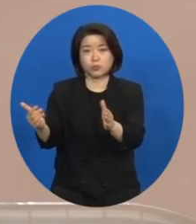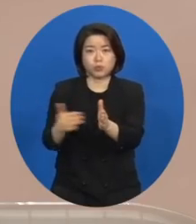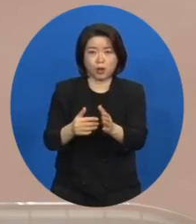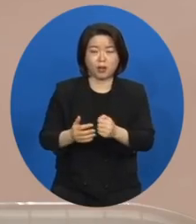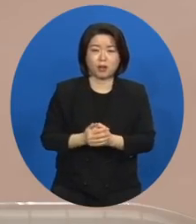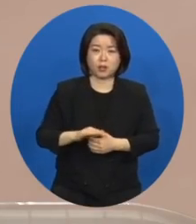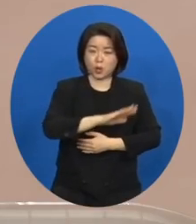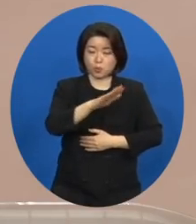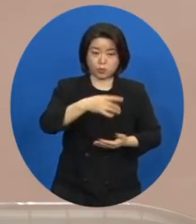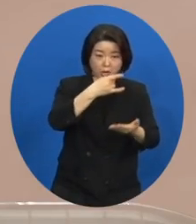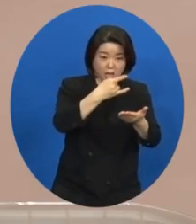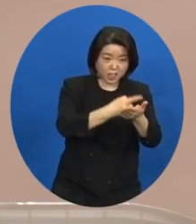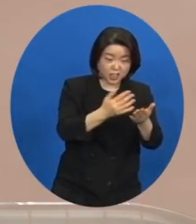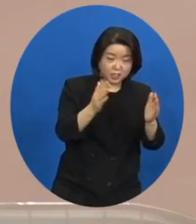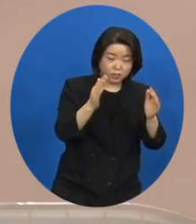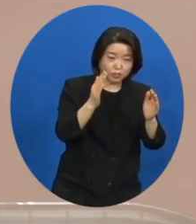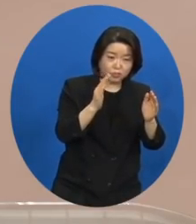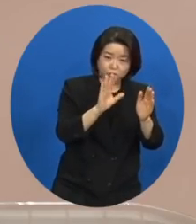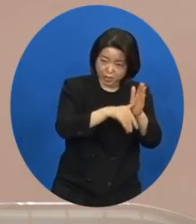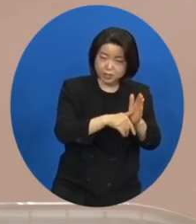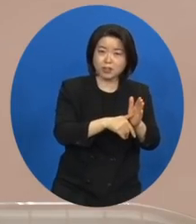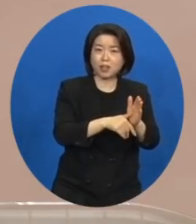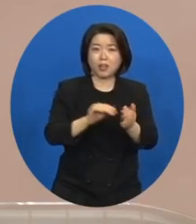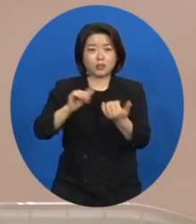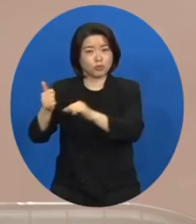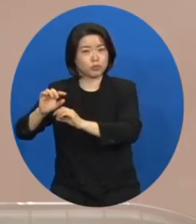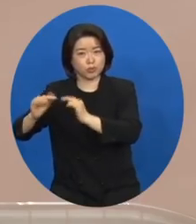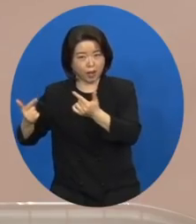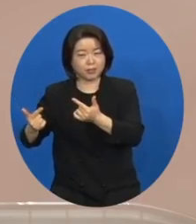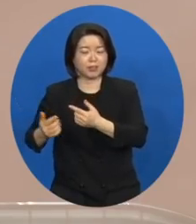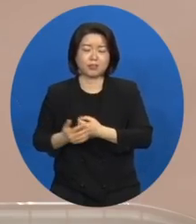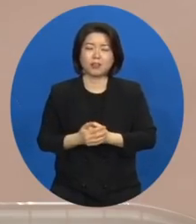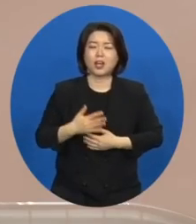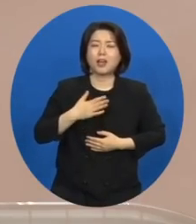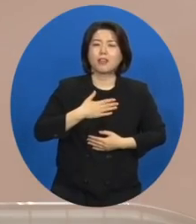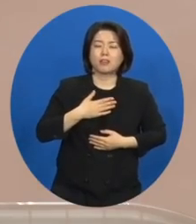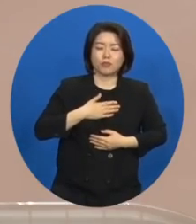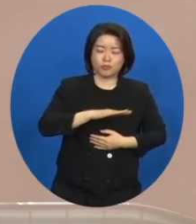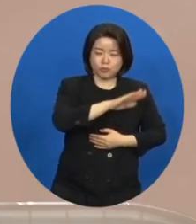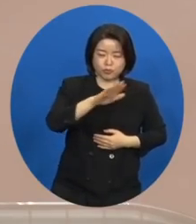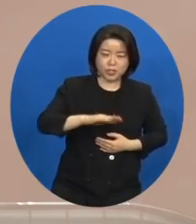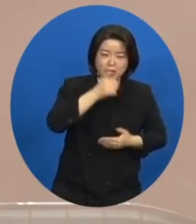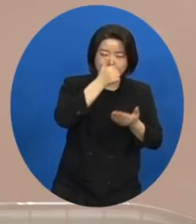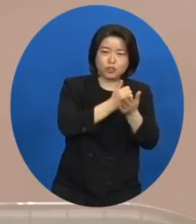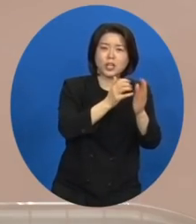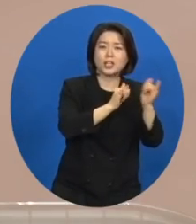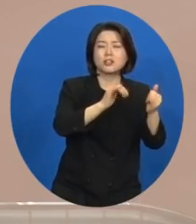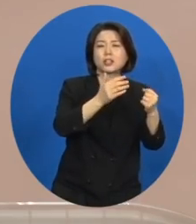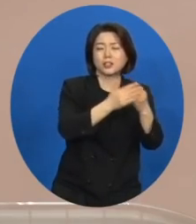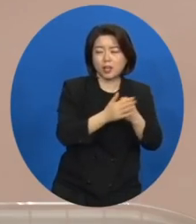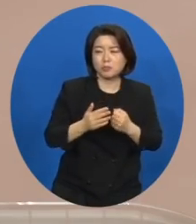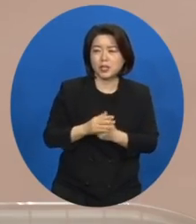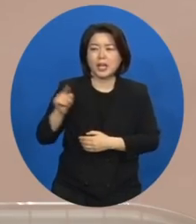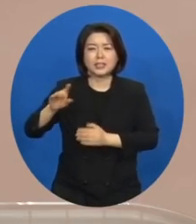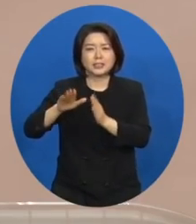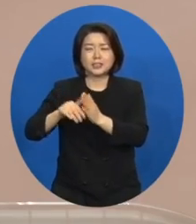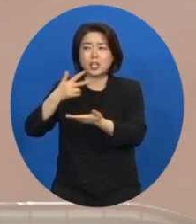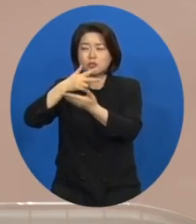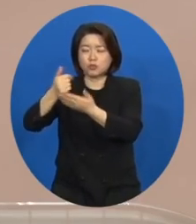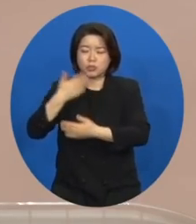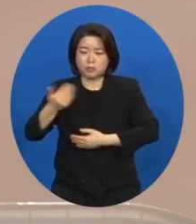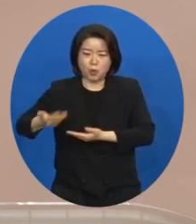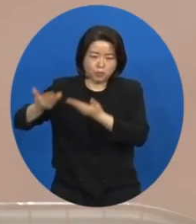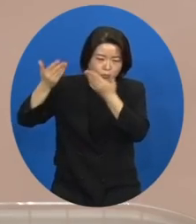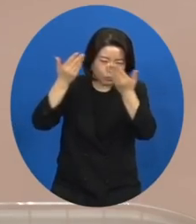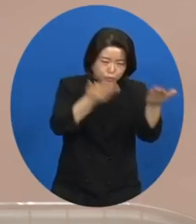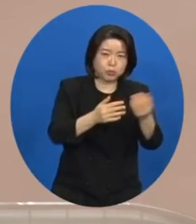의인이 되어서 잡으신 게 아니에요 우리가 죄 아니니까 그때 우리를 위해서 자신을 내어 줌으로써 우리의 향한 하나님의